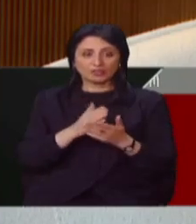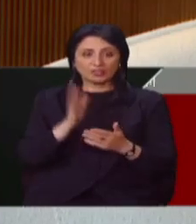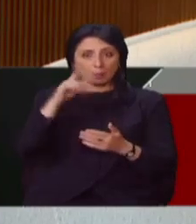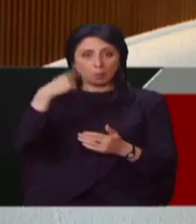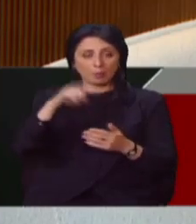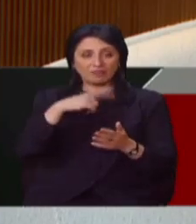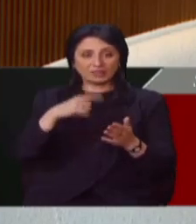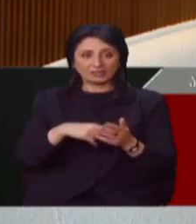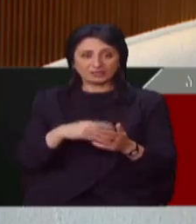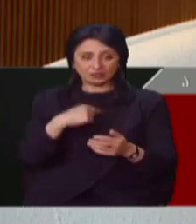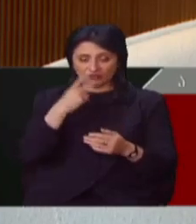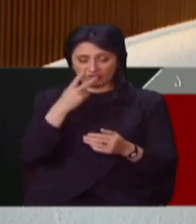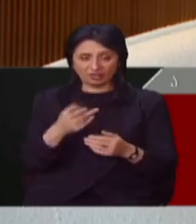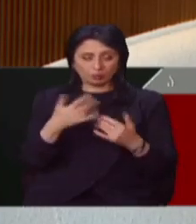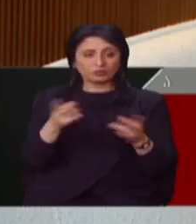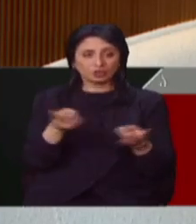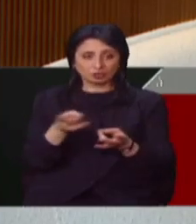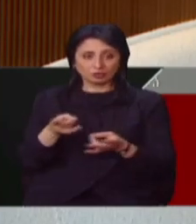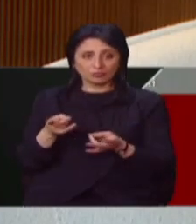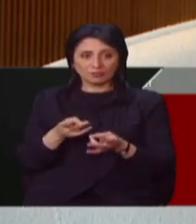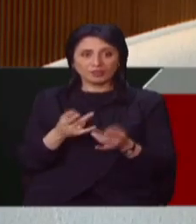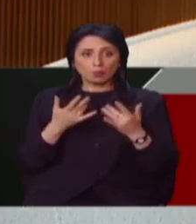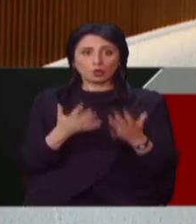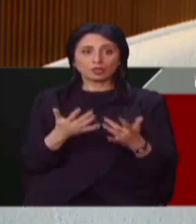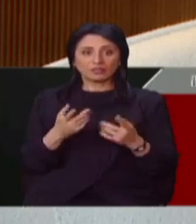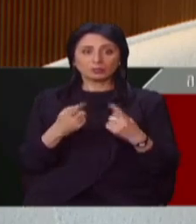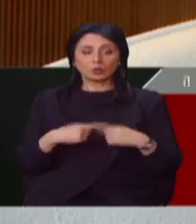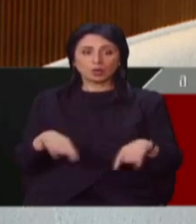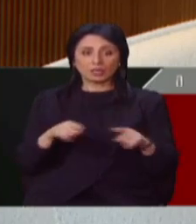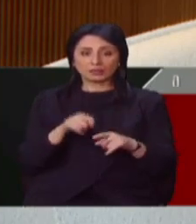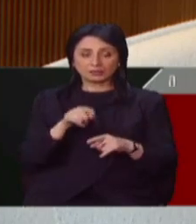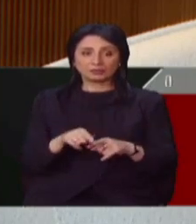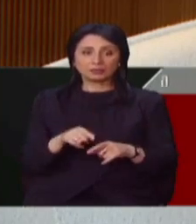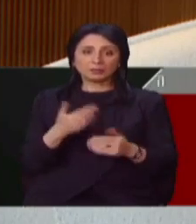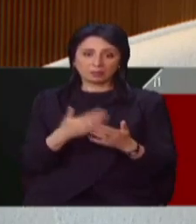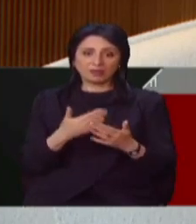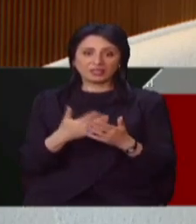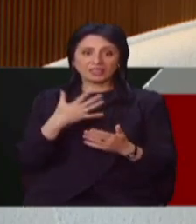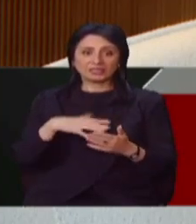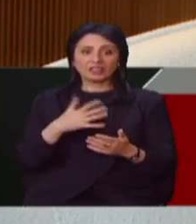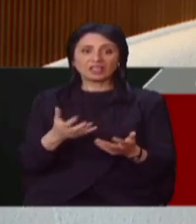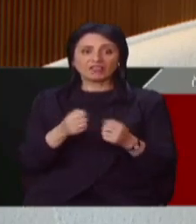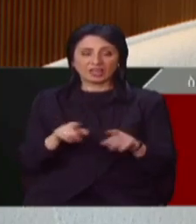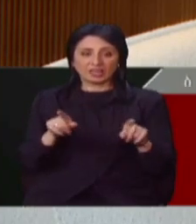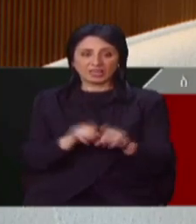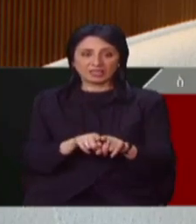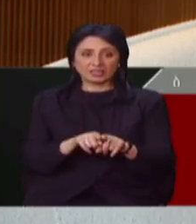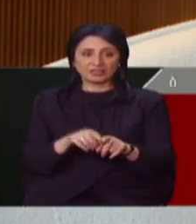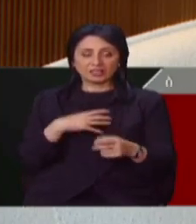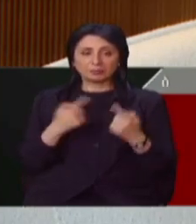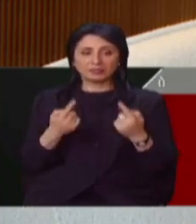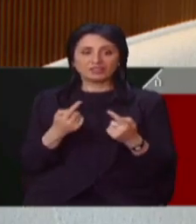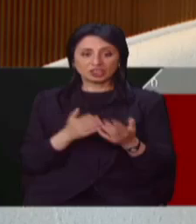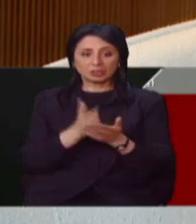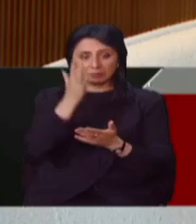მომავლის საკითხი და ამას ჩვენ ხედავთ ამ კუთხით მოთხოვნას ორგანიზაციებში. მაგალითად საქართველოში ავიღეთ აი ესეთი